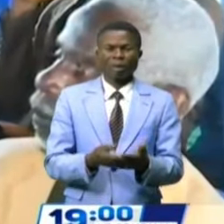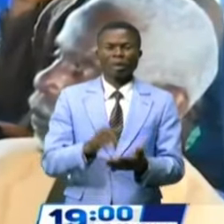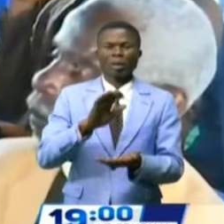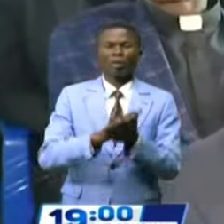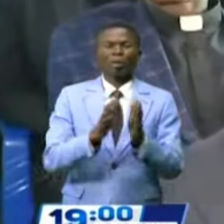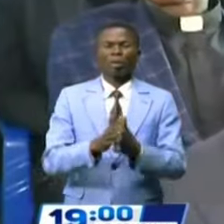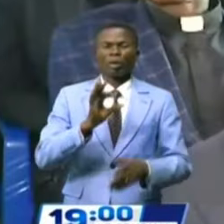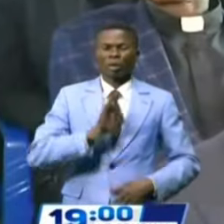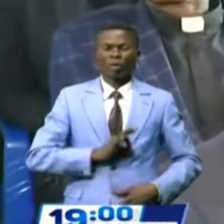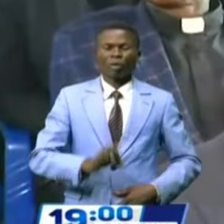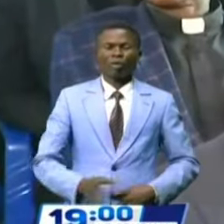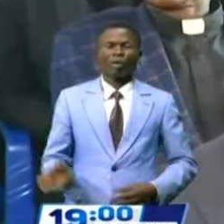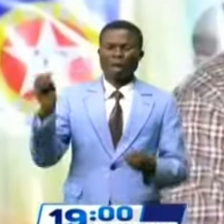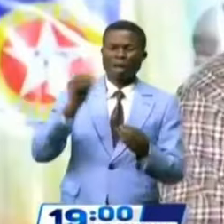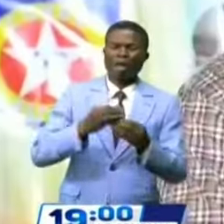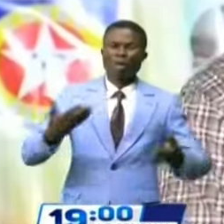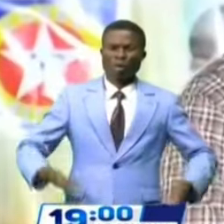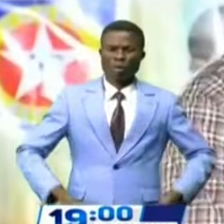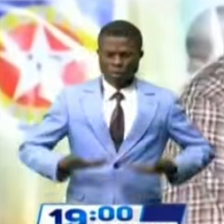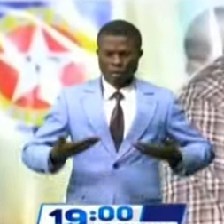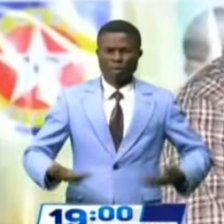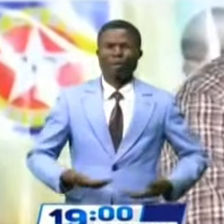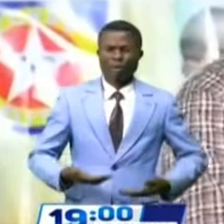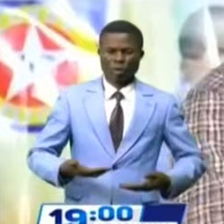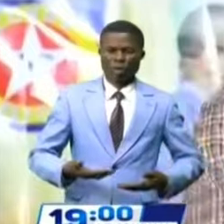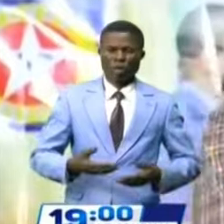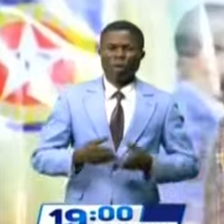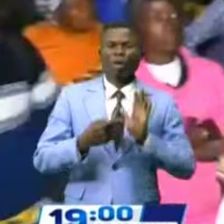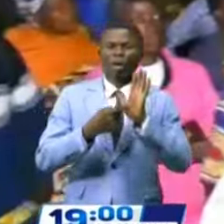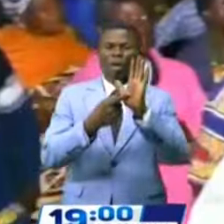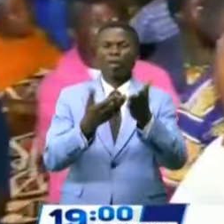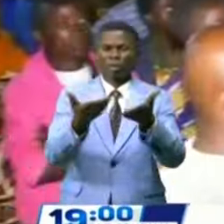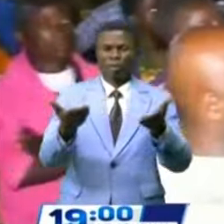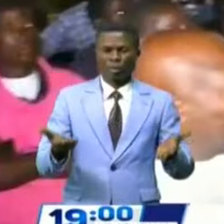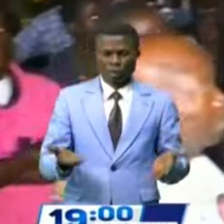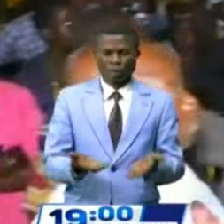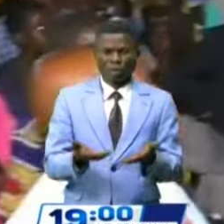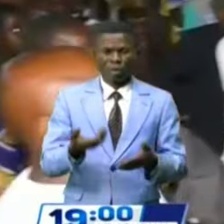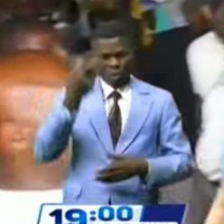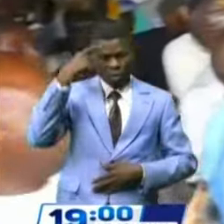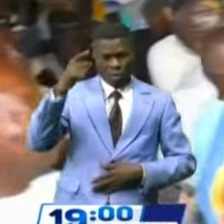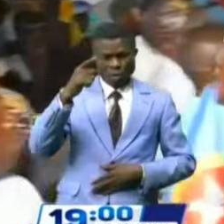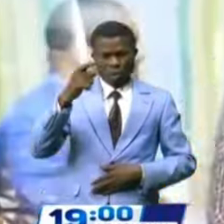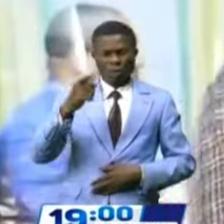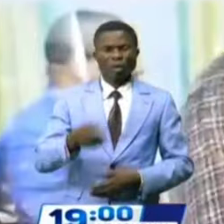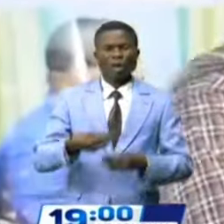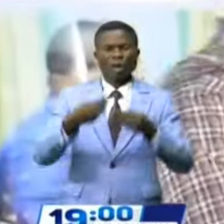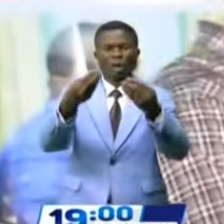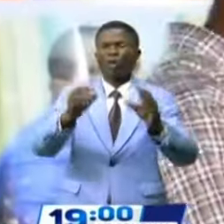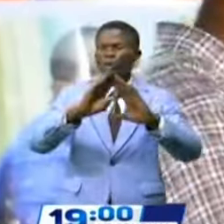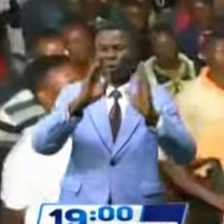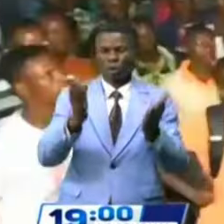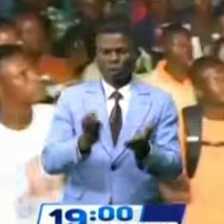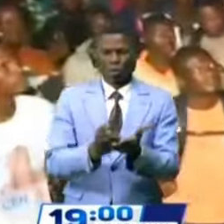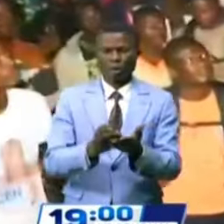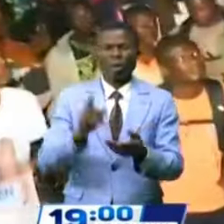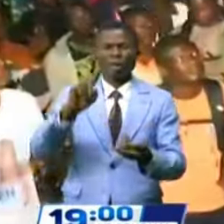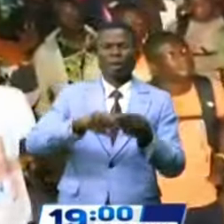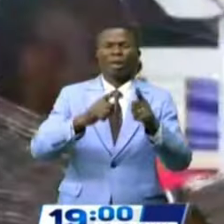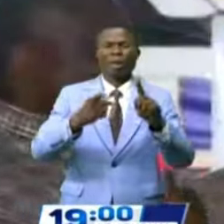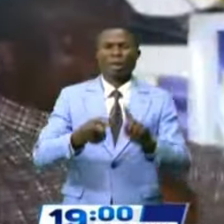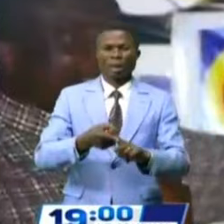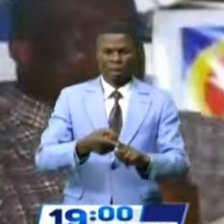encore la joie avec laquelle nous allons disperser ici pour aller faire de tout le monde les disciples